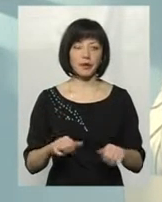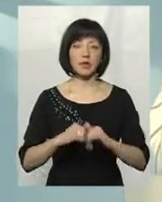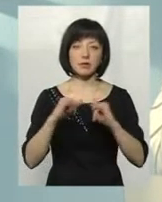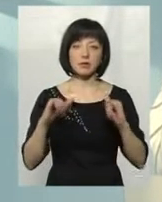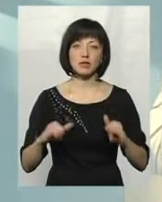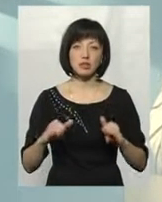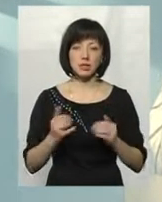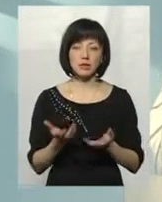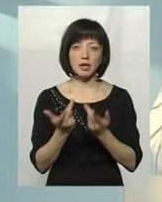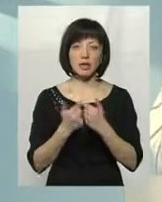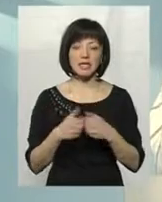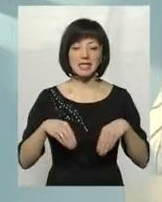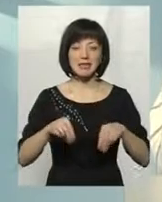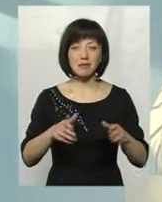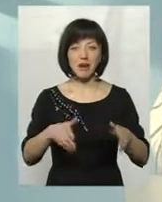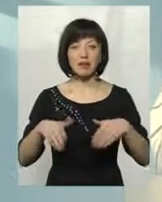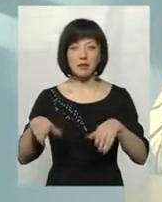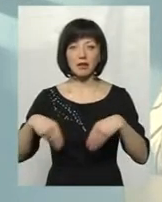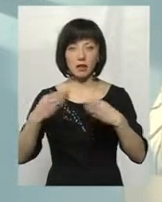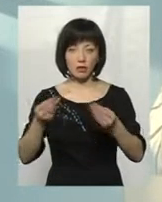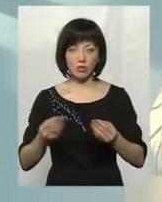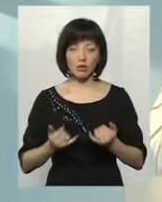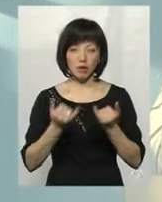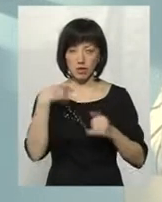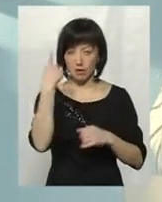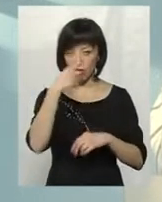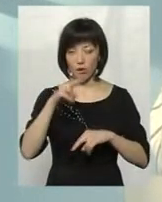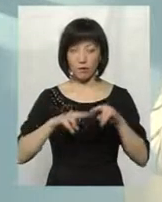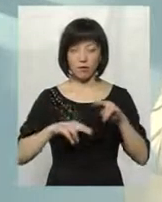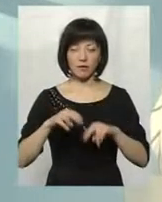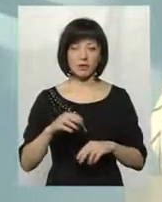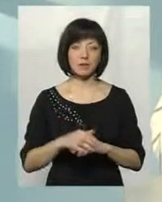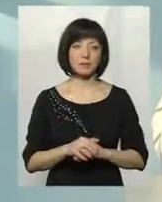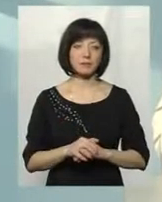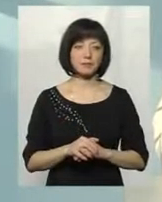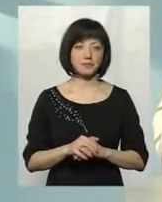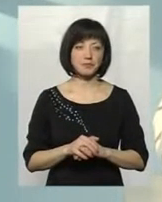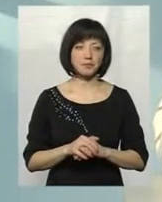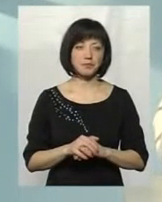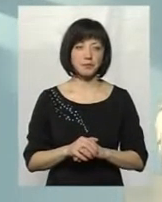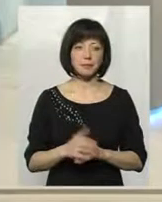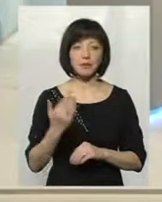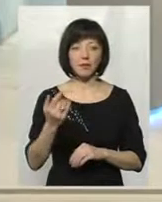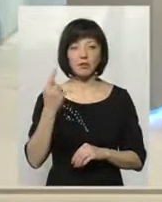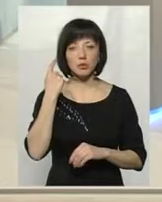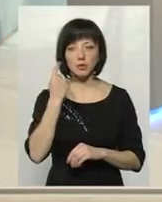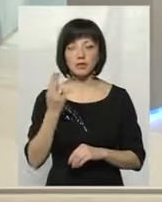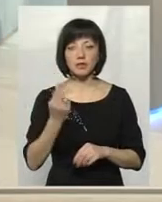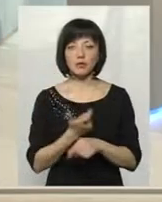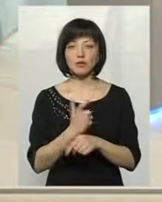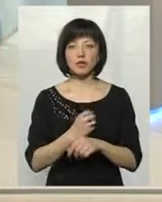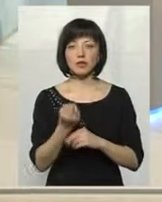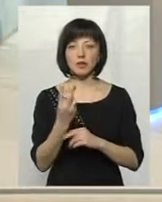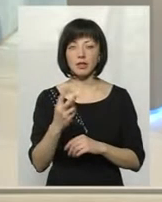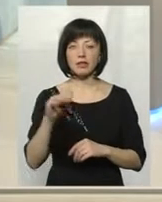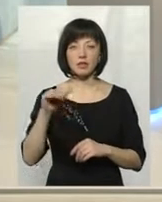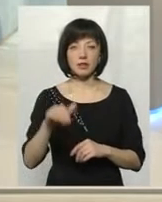збільшити суттєву кількість земельних ділянок, які надаються для індивідуального будівництва. Тому що ви почули цифру, більше 12